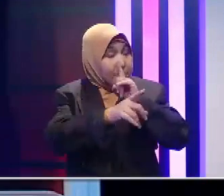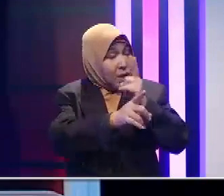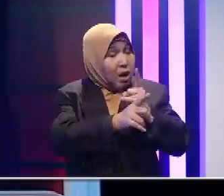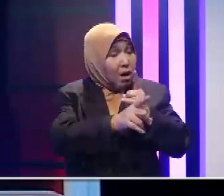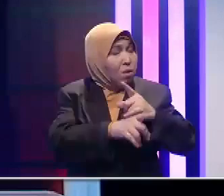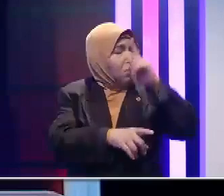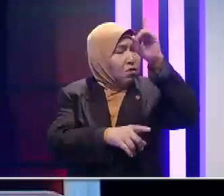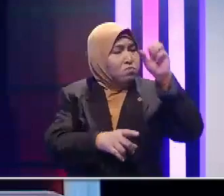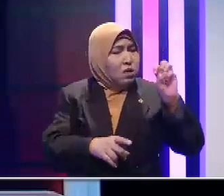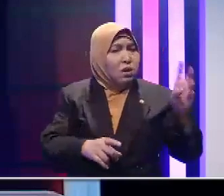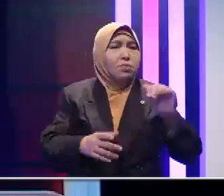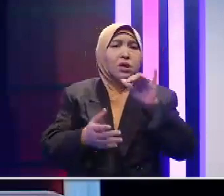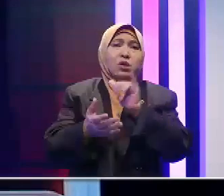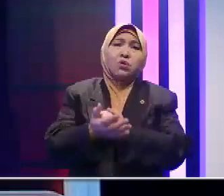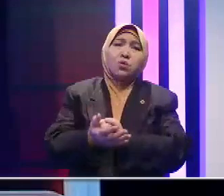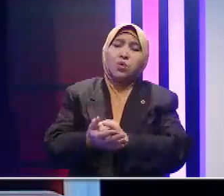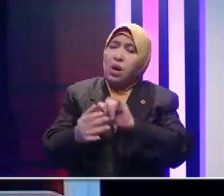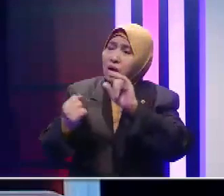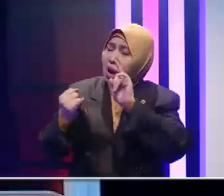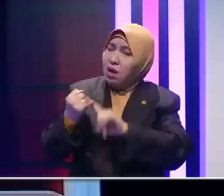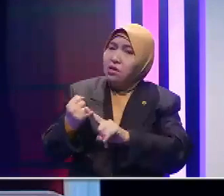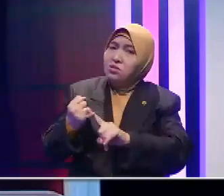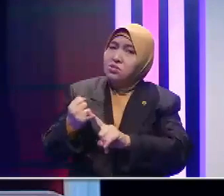ta'ala. Itu yang hujan ni. Dan akhirnya